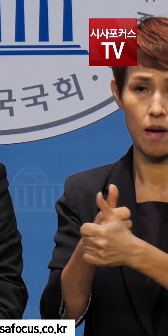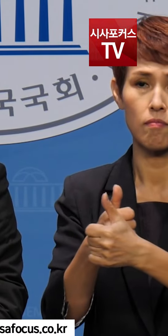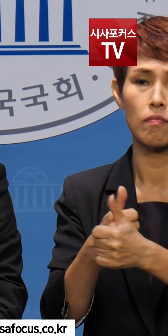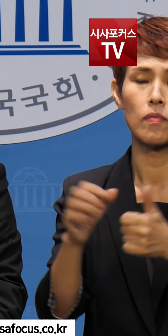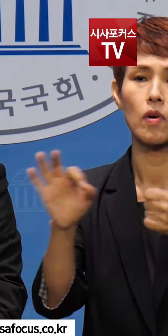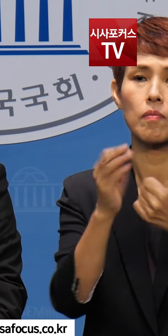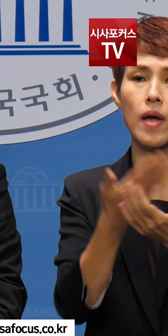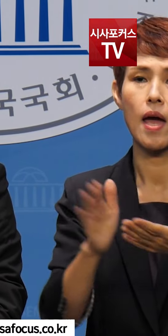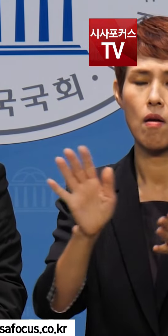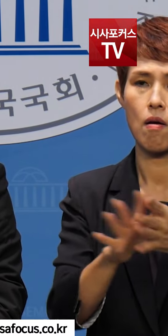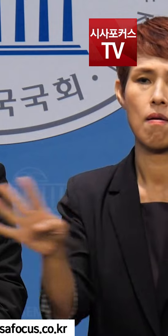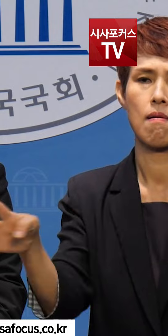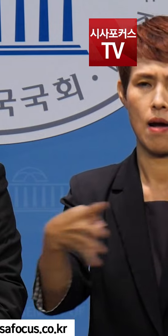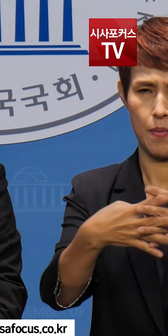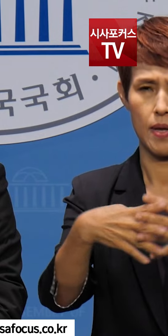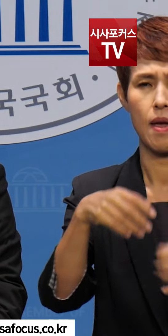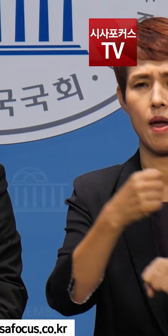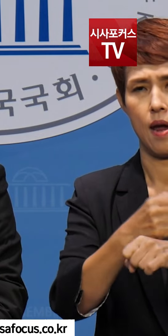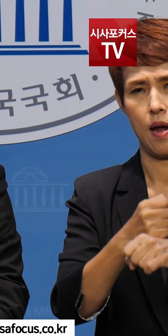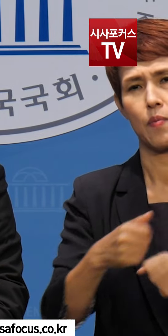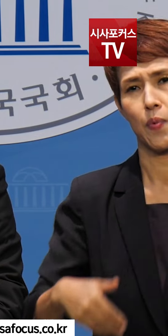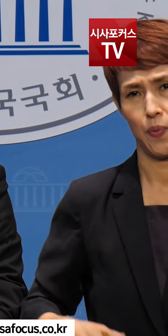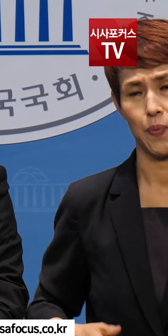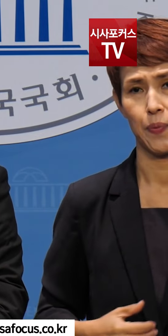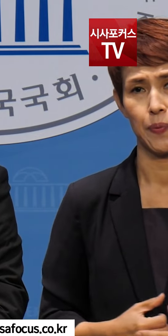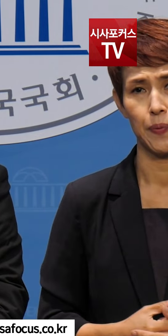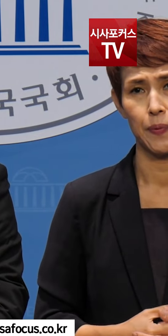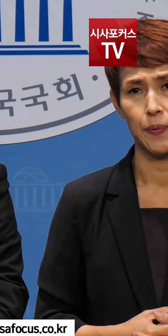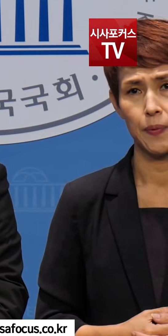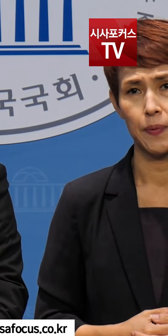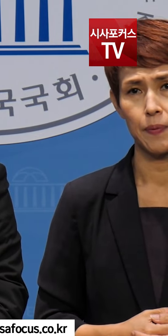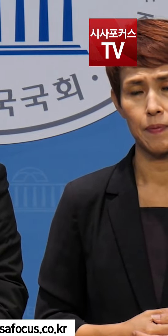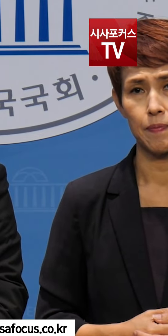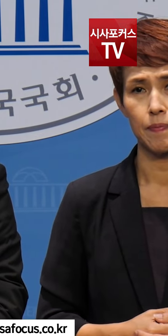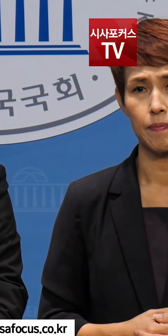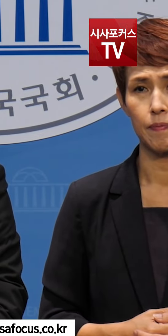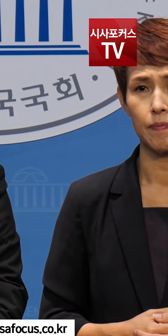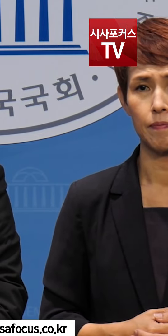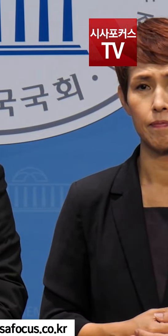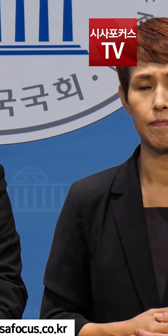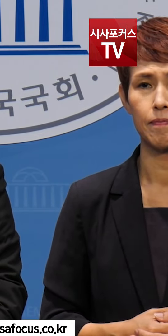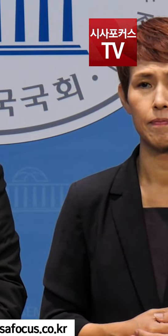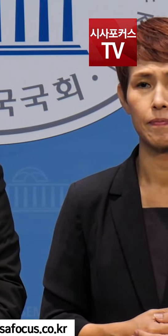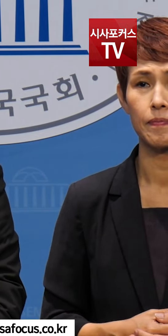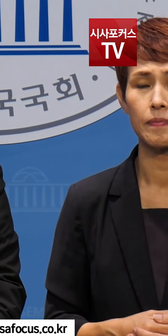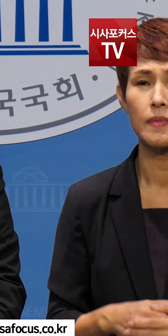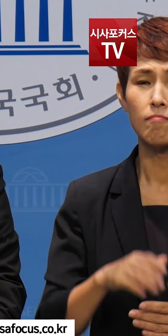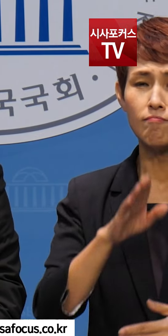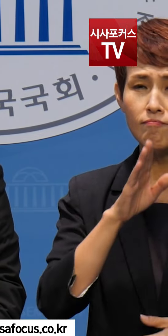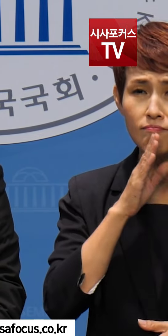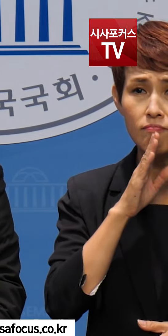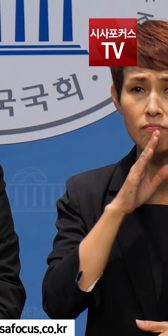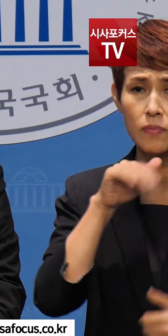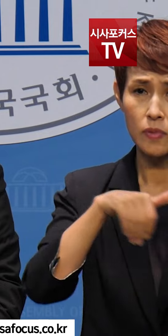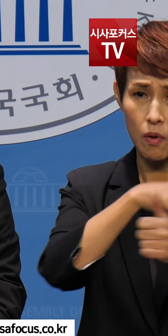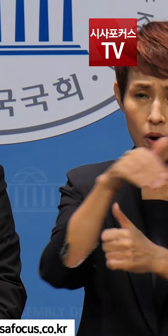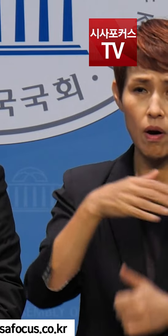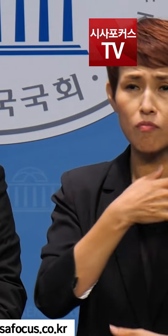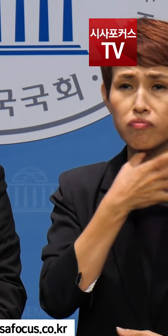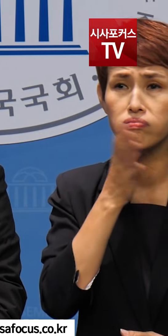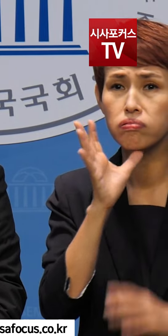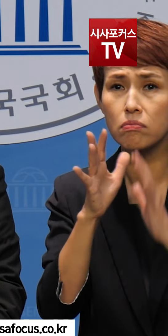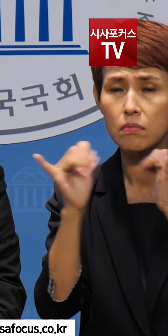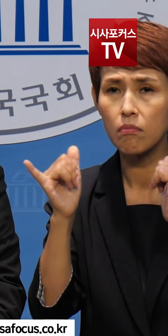합의로 공동체의 미래를 책임 있게 준비해야 합니다. 세대를 갈라치면서 실상은 노년